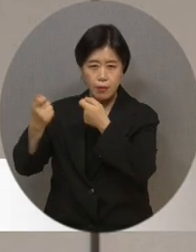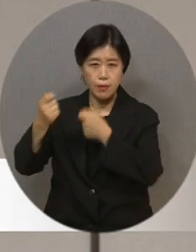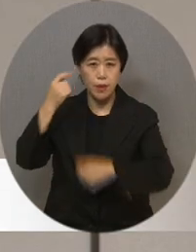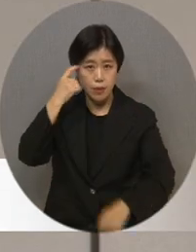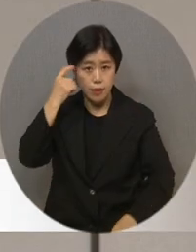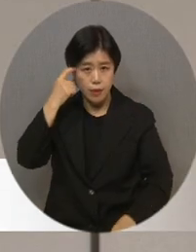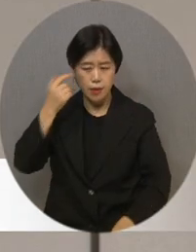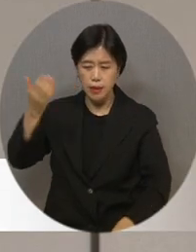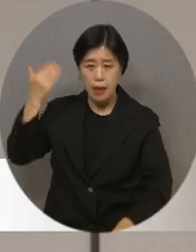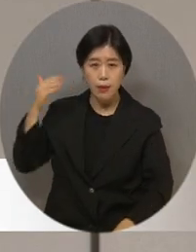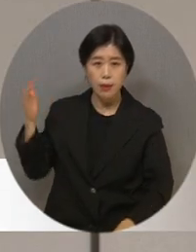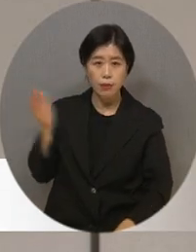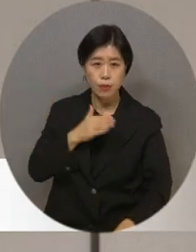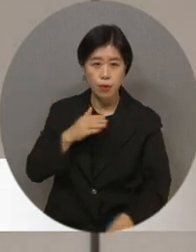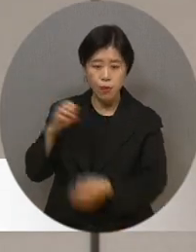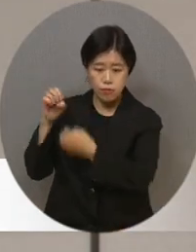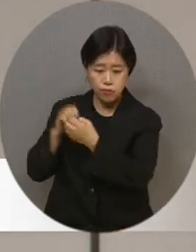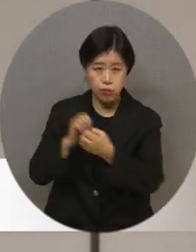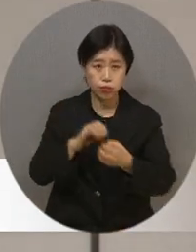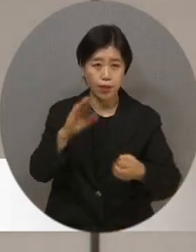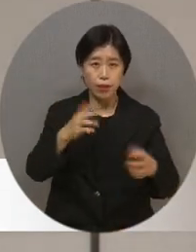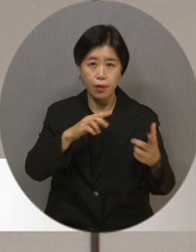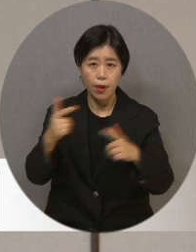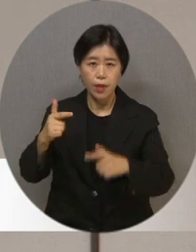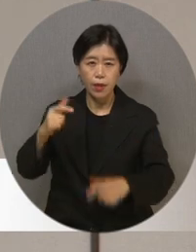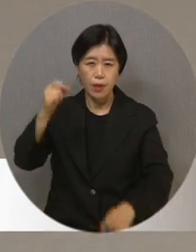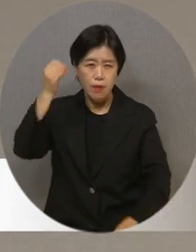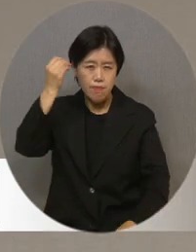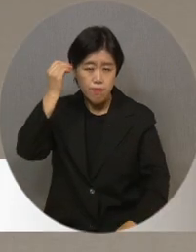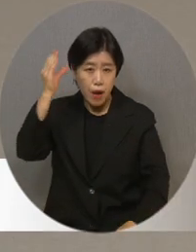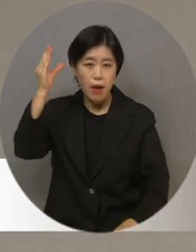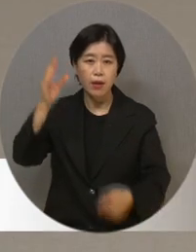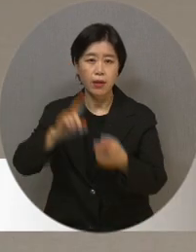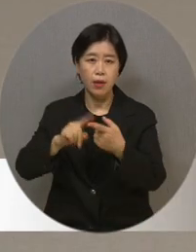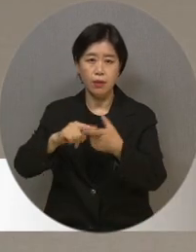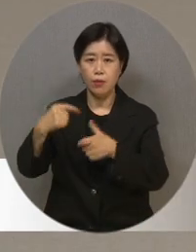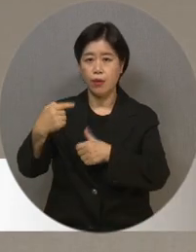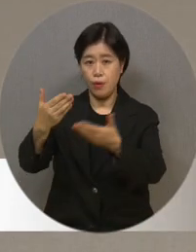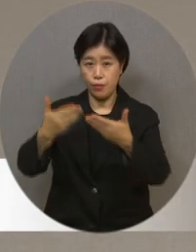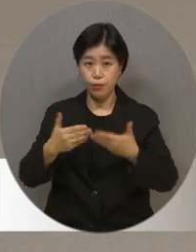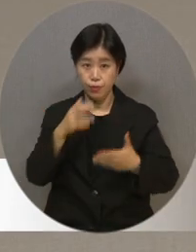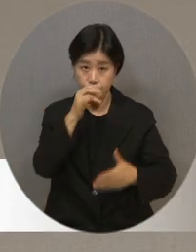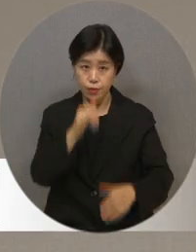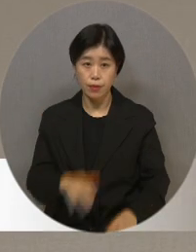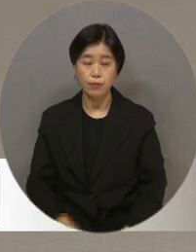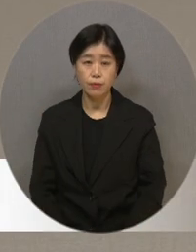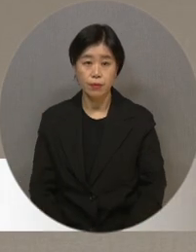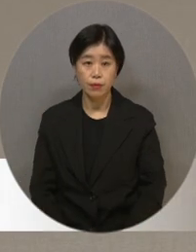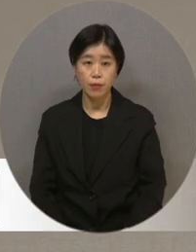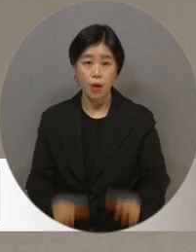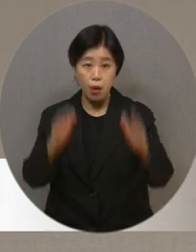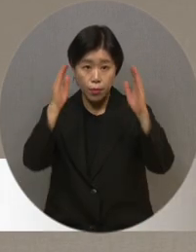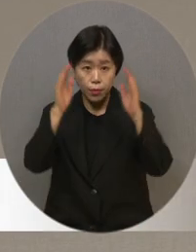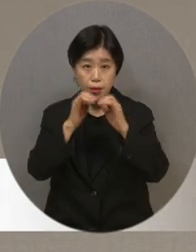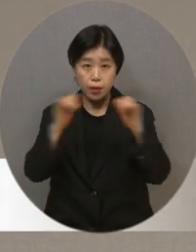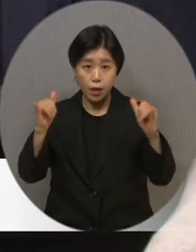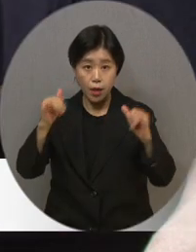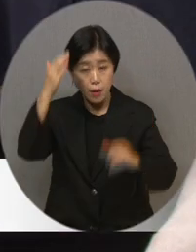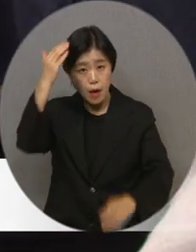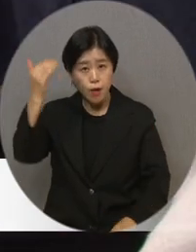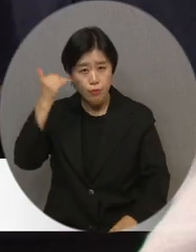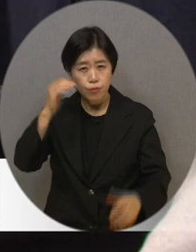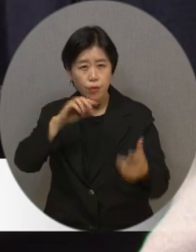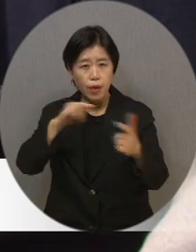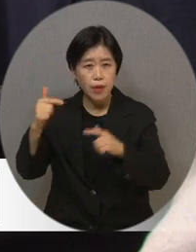삶의 지혜 등 다양한 주제를 바탕으로 강의를 진행해 왔습니다. 수강생들이 한민족의